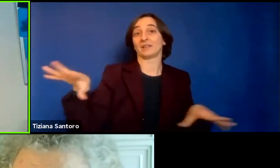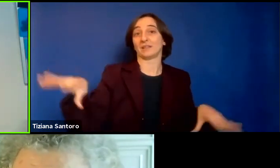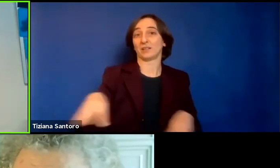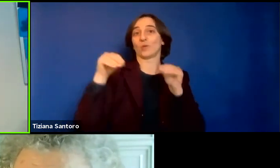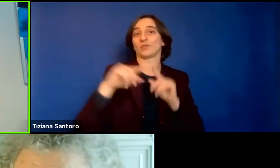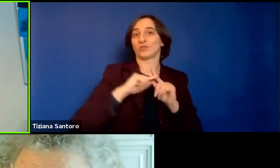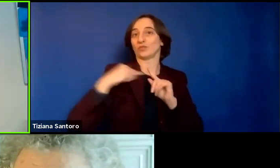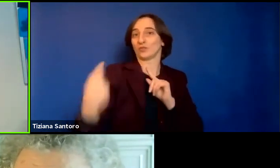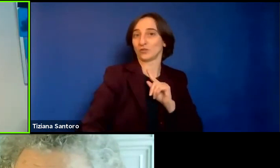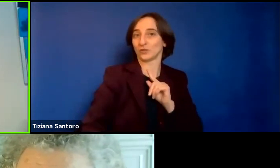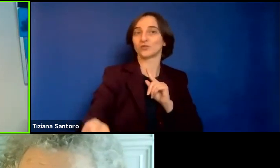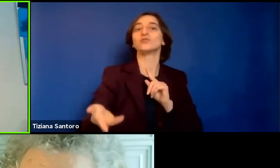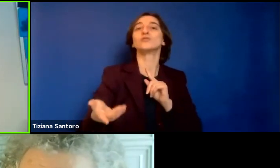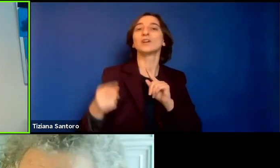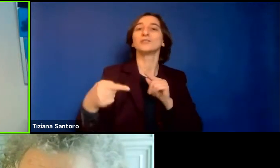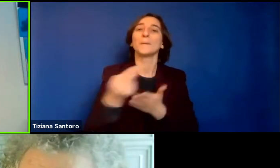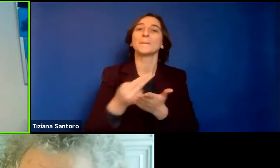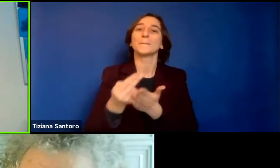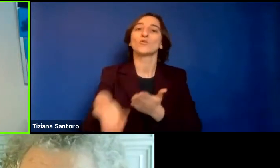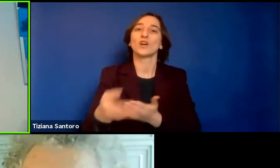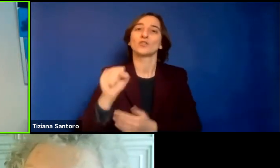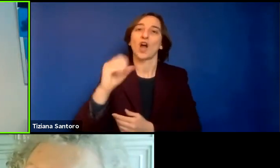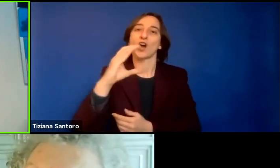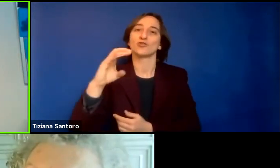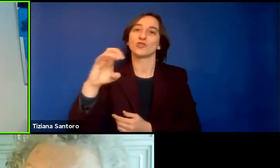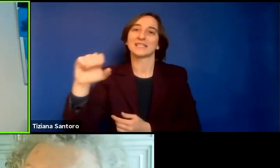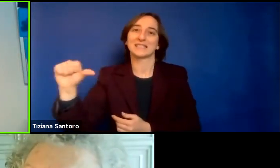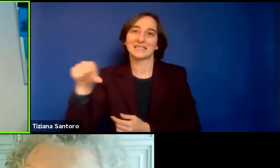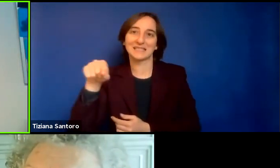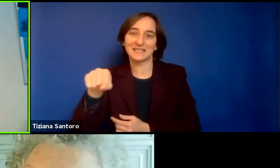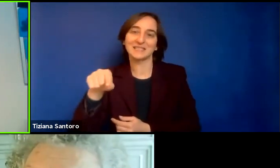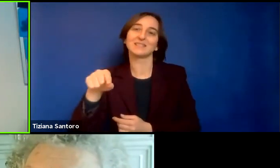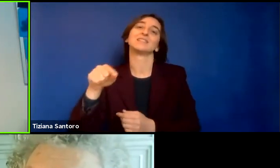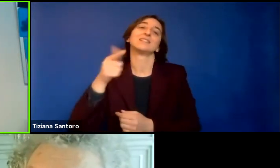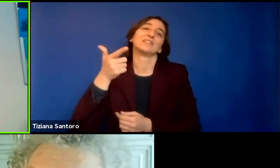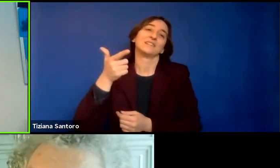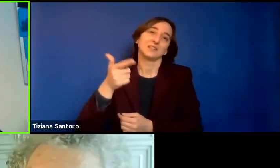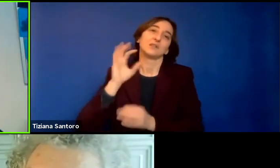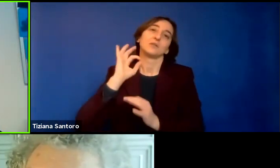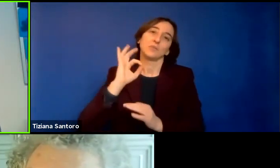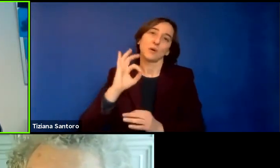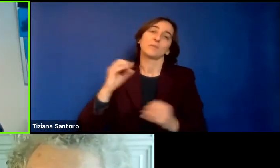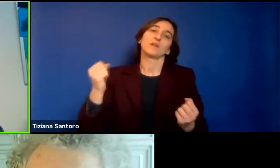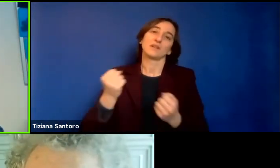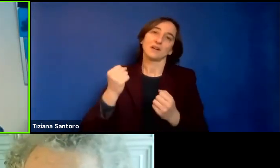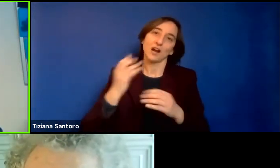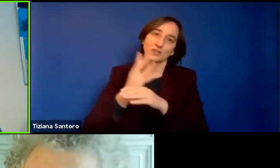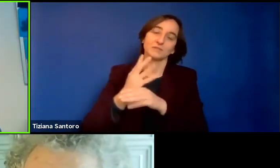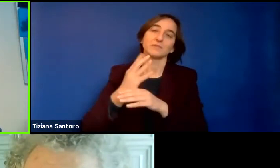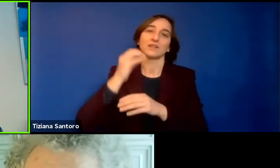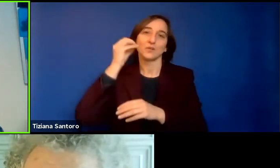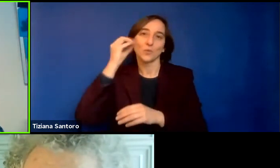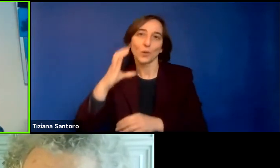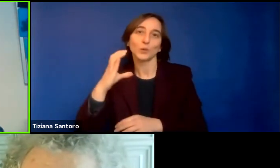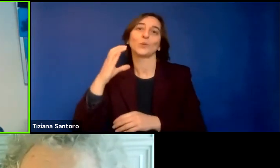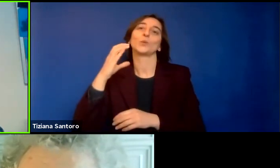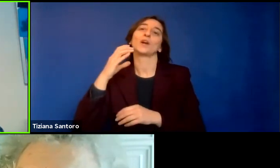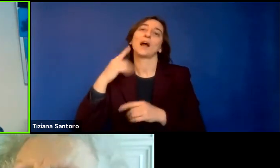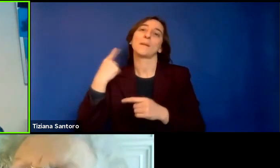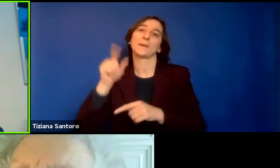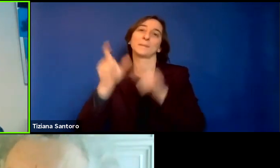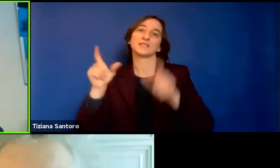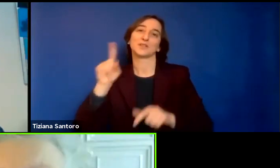ACCESS, Accessibilità, Comunicazione, Cultura e Sottotitoli per le persone sorde. E a lei la parola.